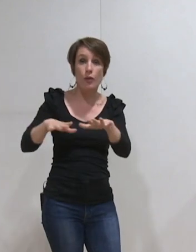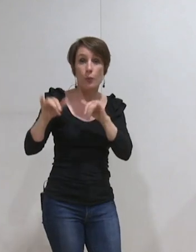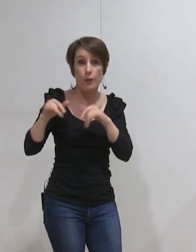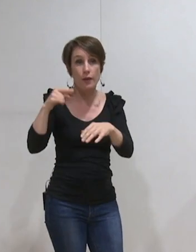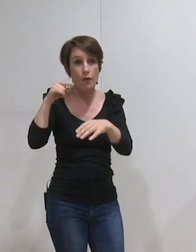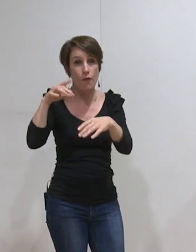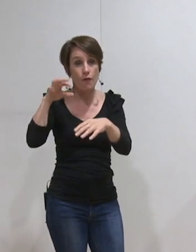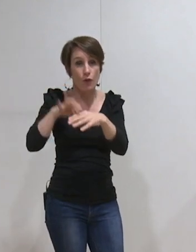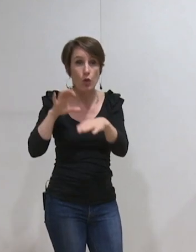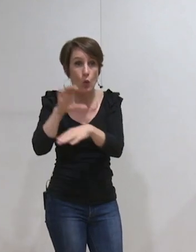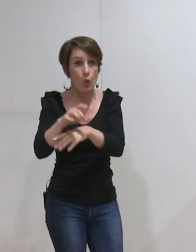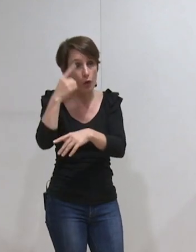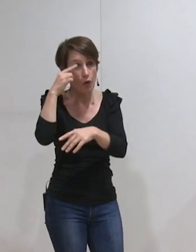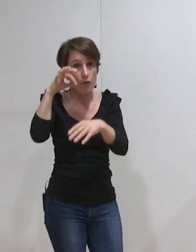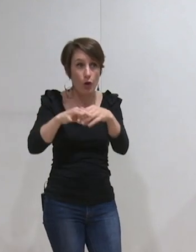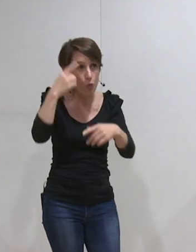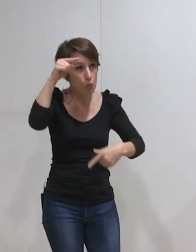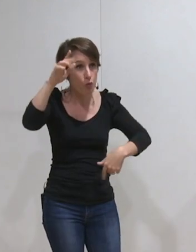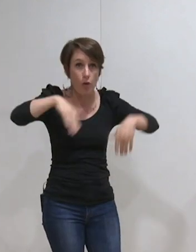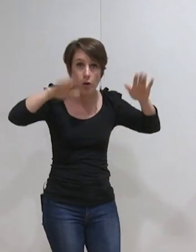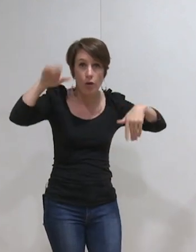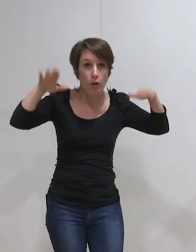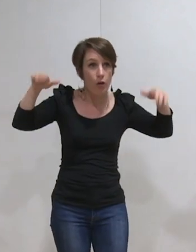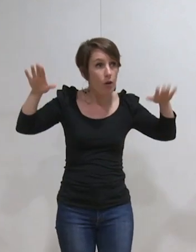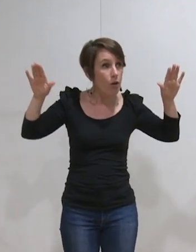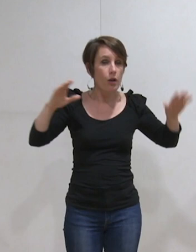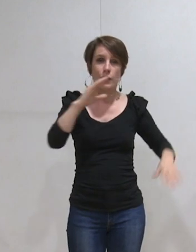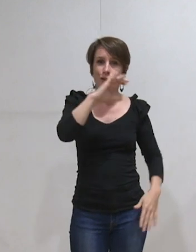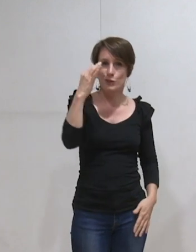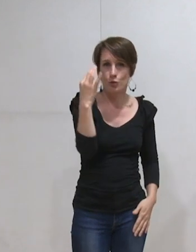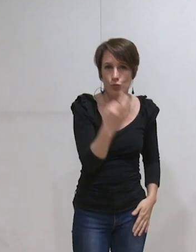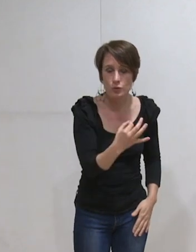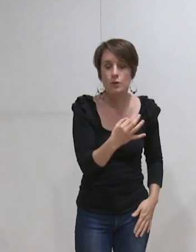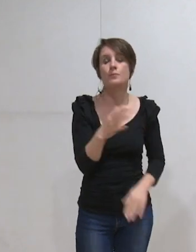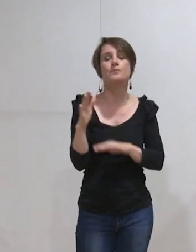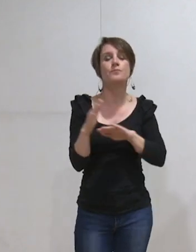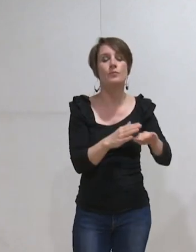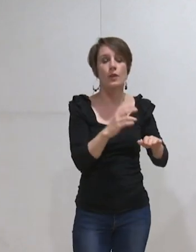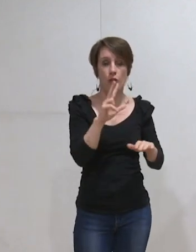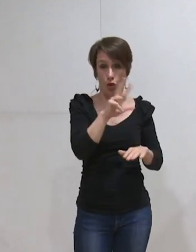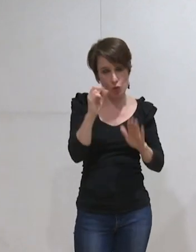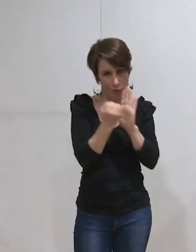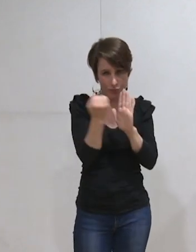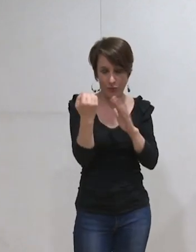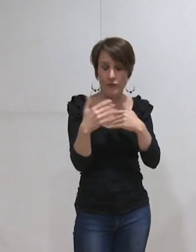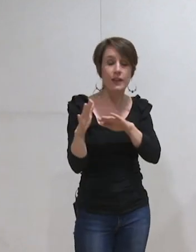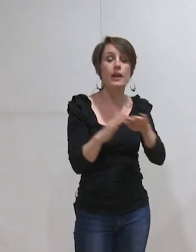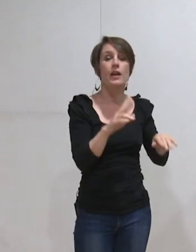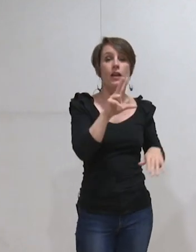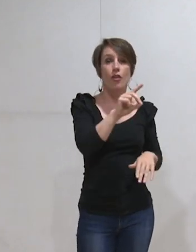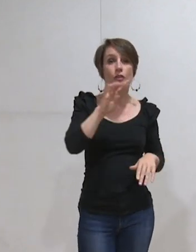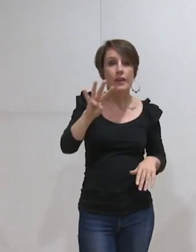qui est pour unanimité délibération 33 adoptée la